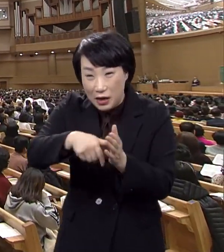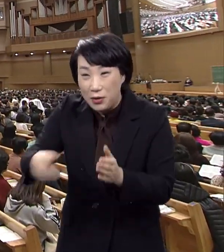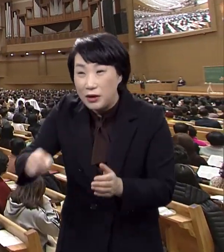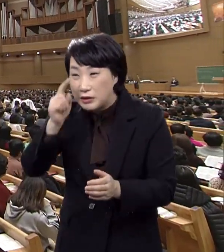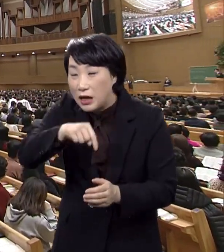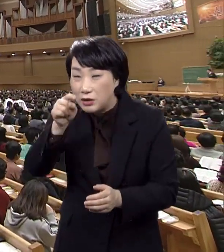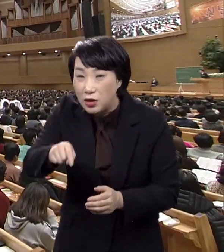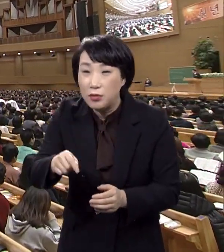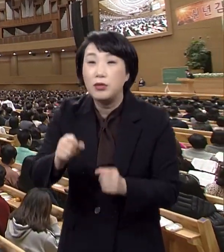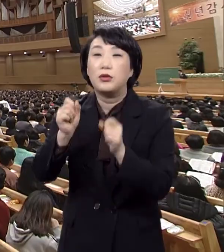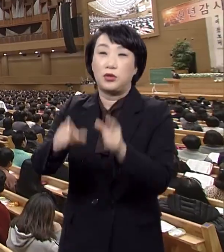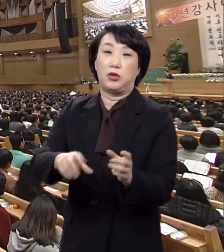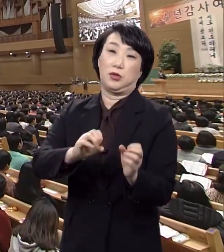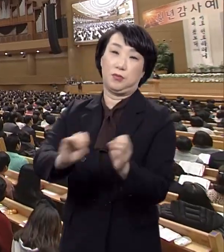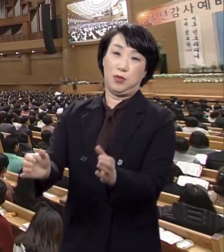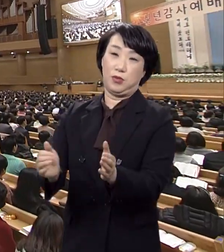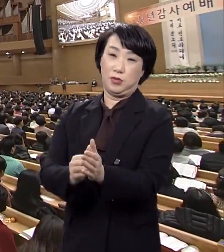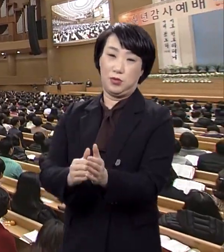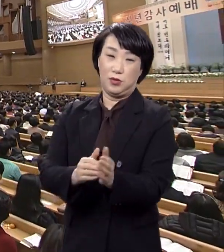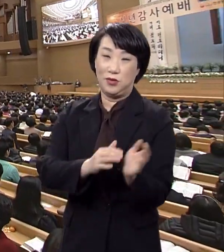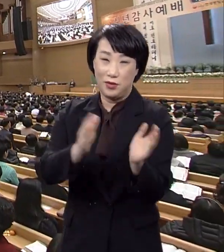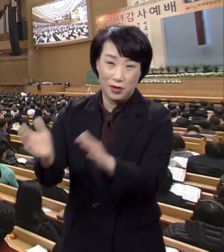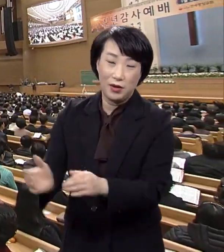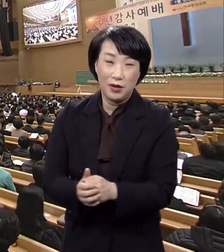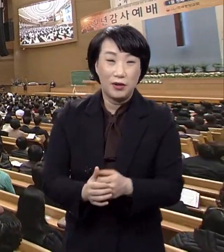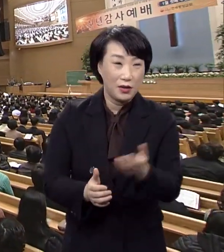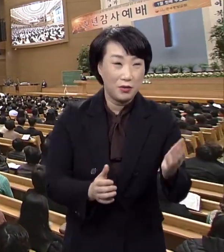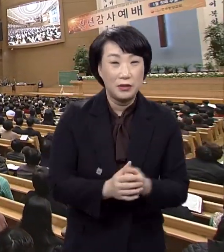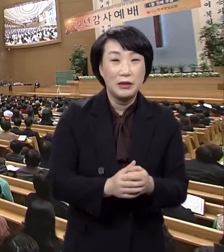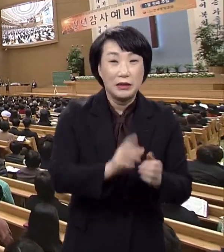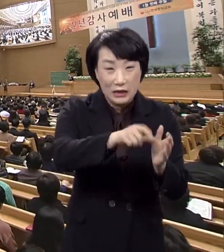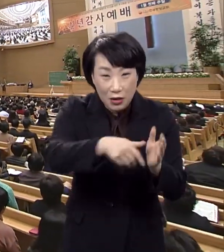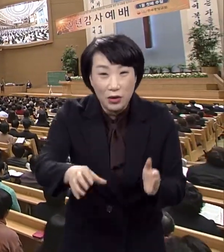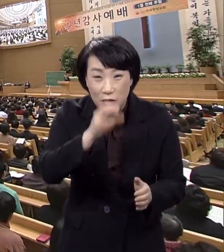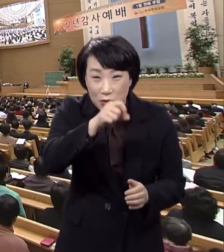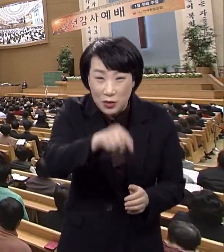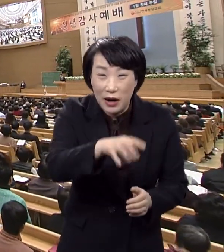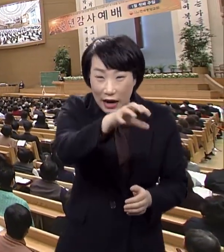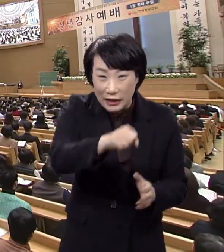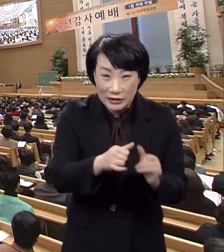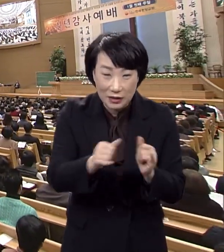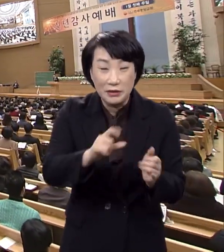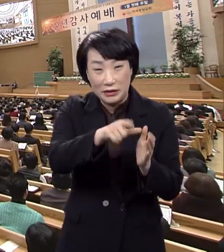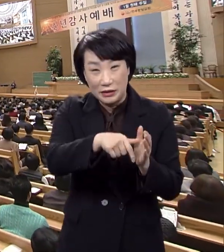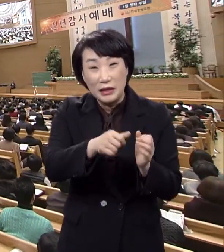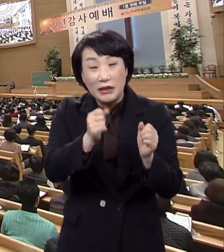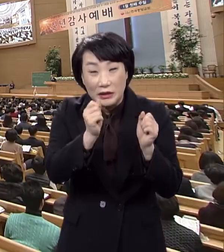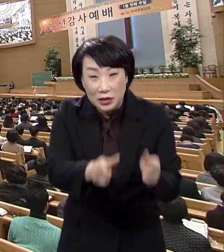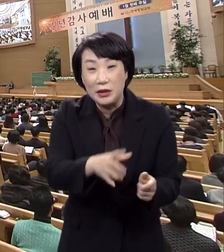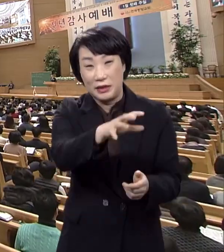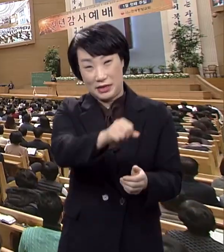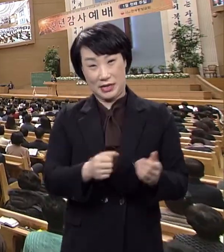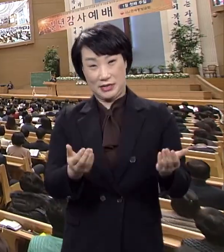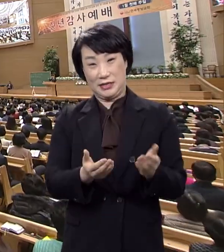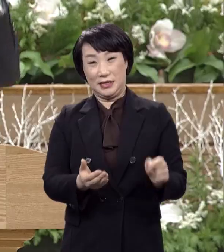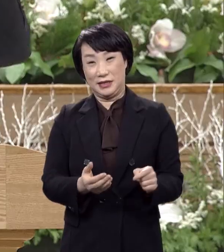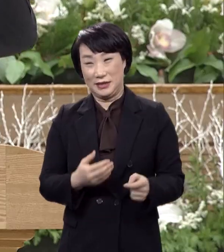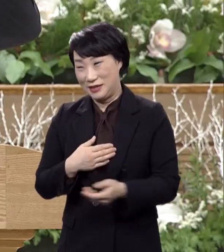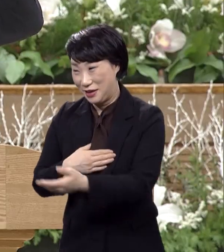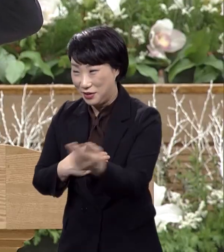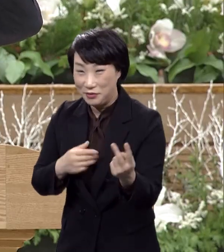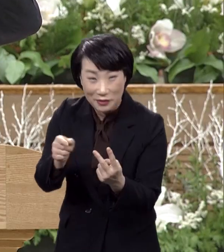단점자는 기회를 잃는 것이요, 세월의 장점을 가진 자는 기회를 얻는 것이라 이 말이에요.